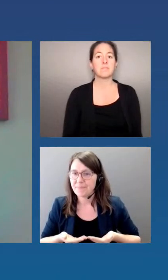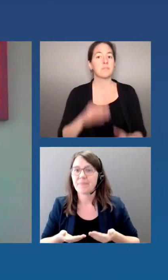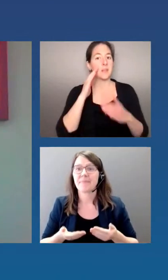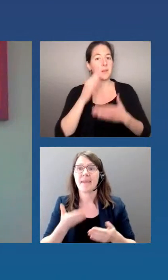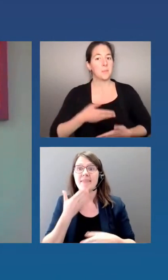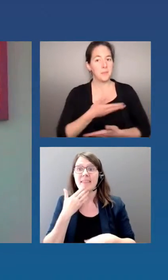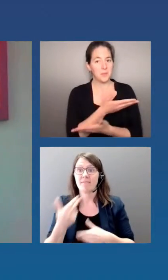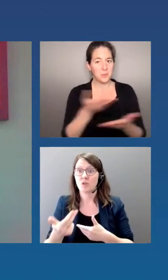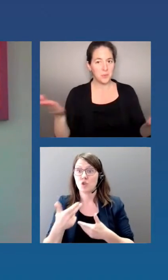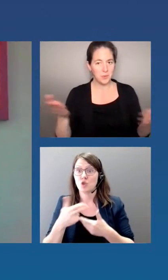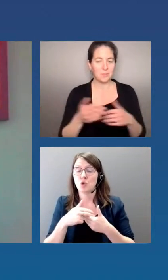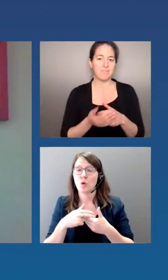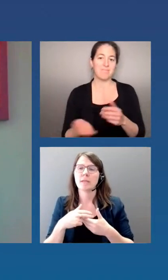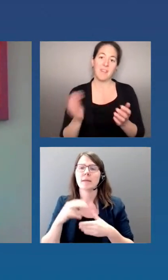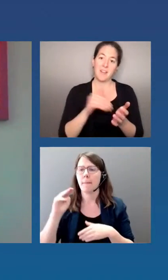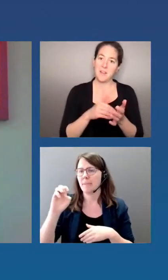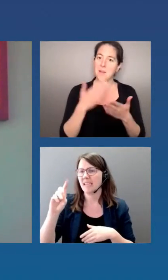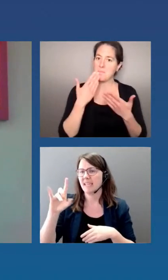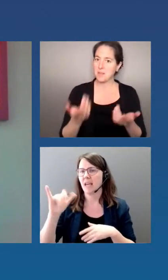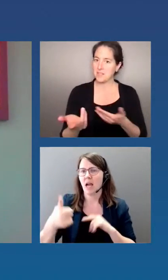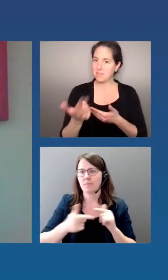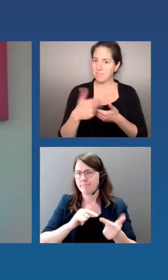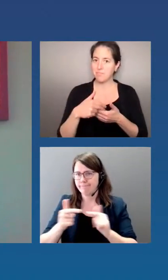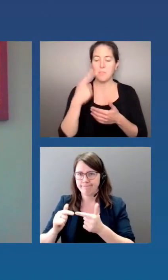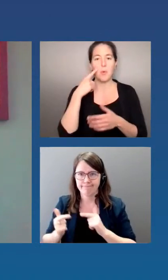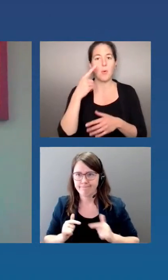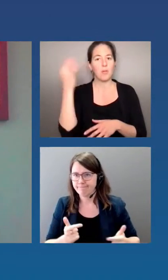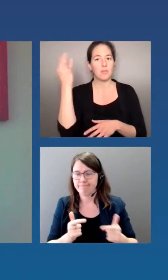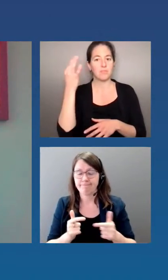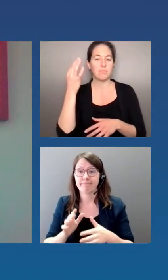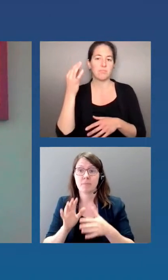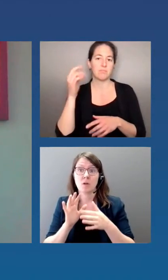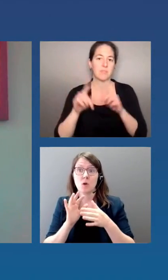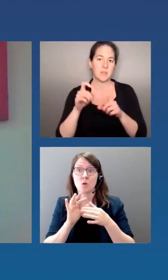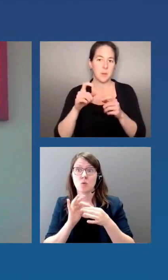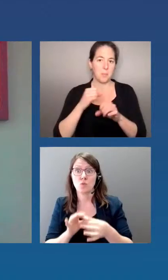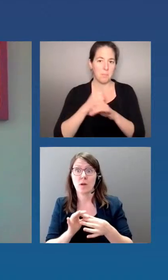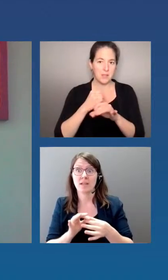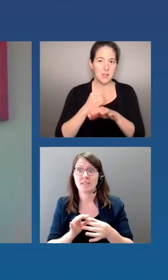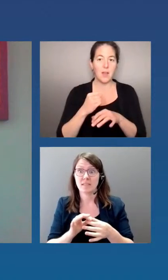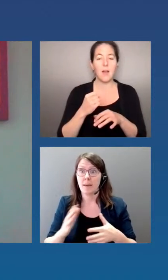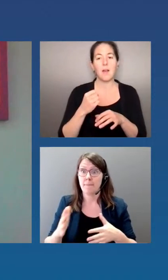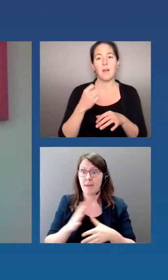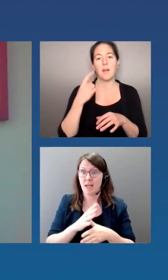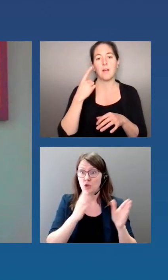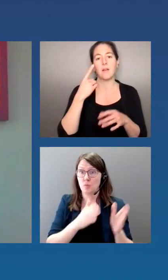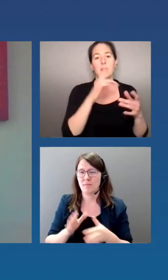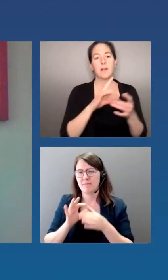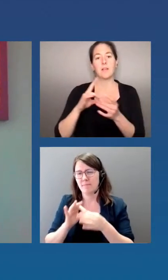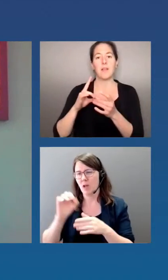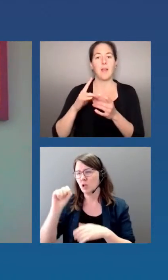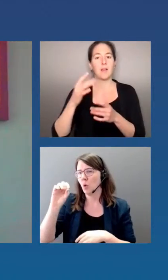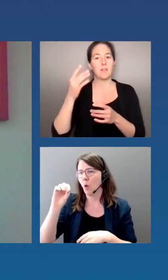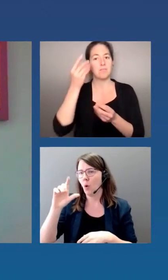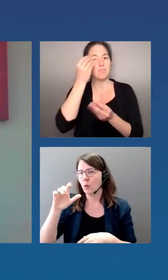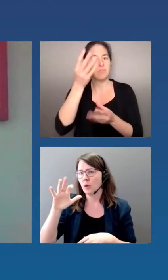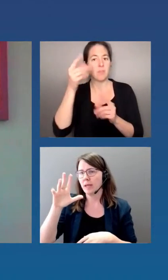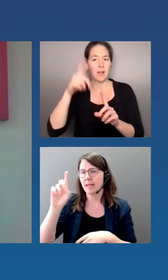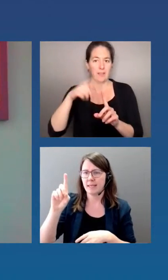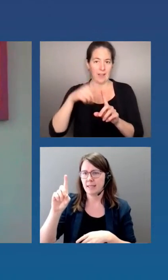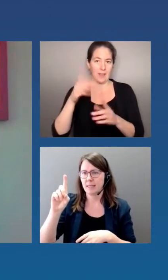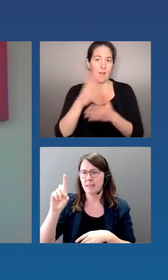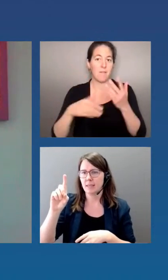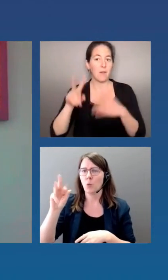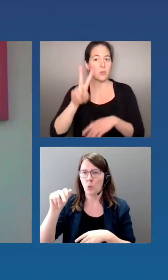the availability portion of today's technical briefing on the second phase of the Solid Waste Master Plan. Merci de vous joindre à nous pour le point de presse